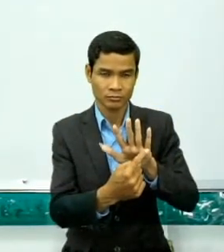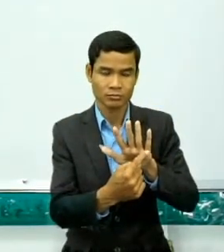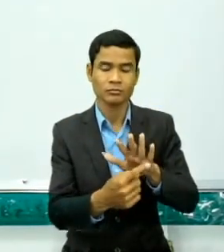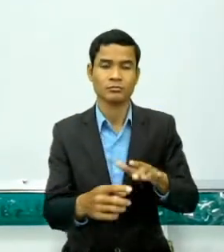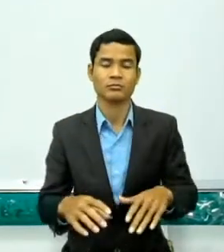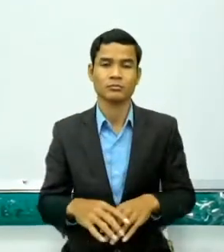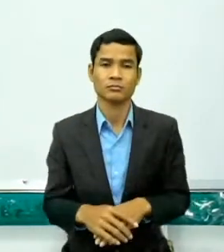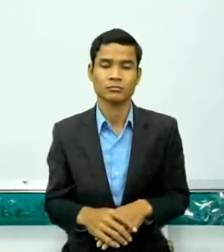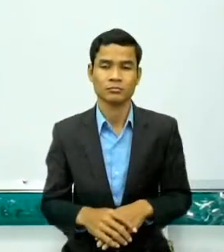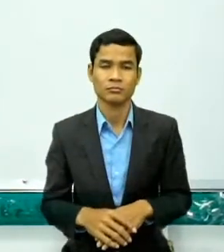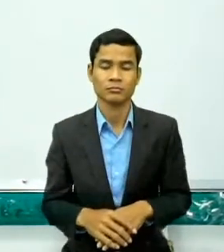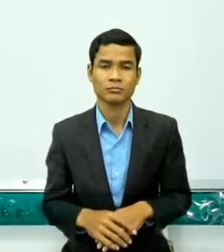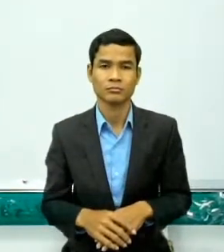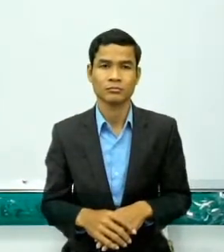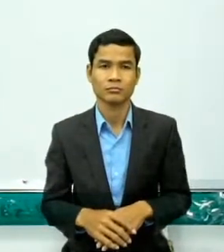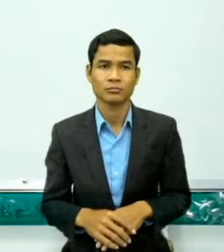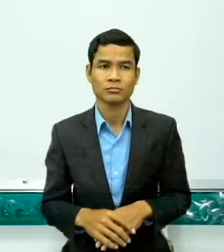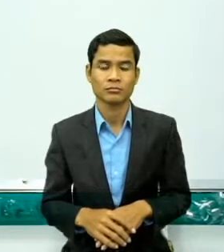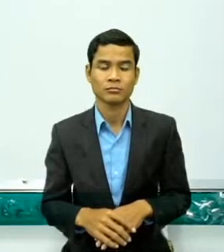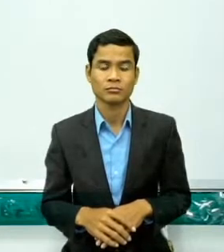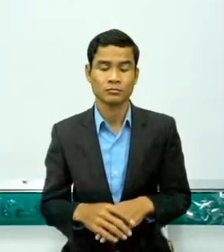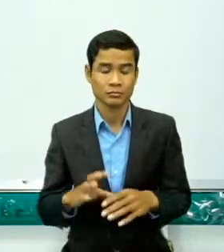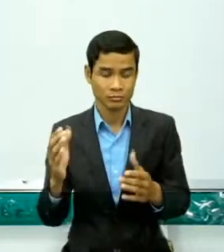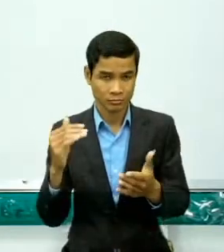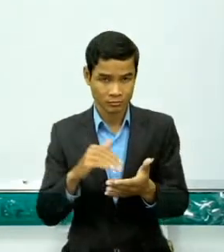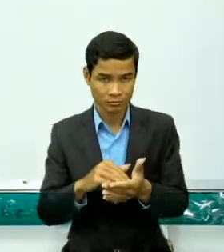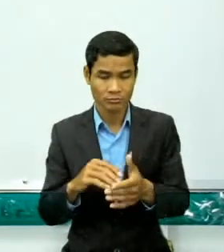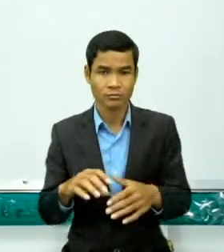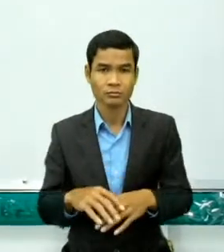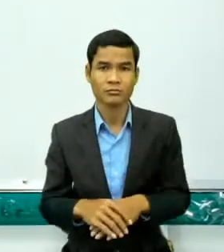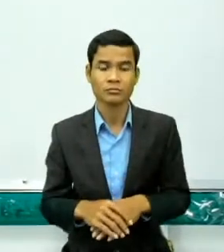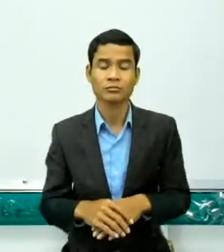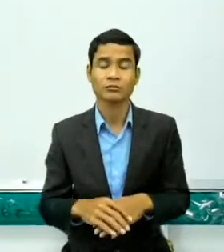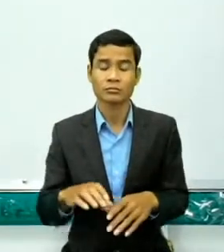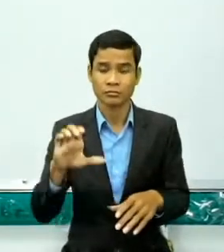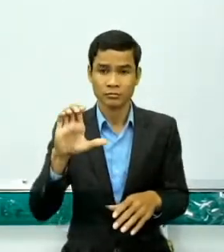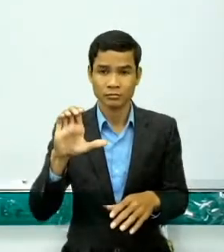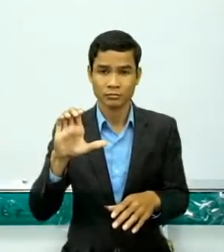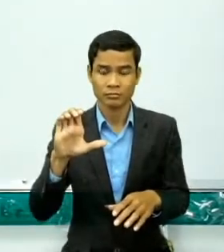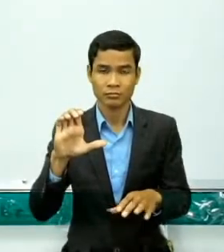ឈើចាម្ដងទៀតណាឆ